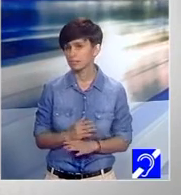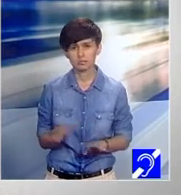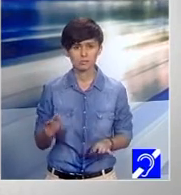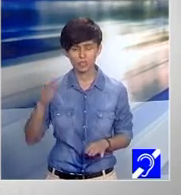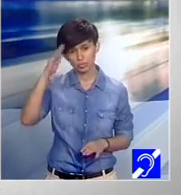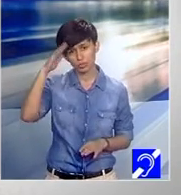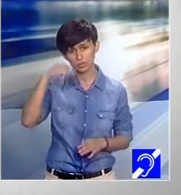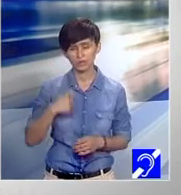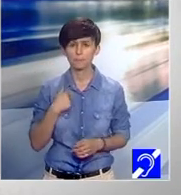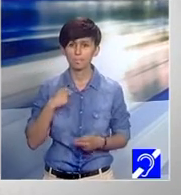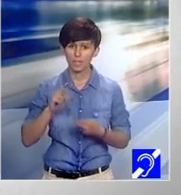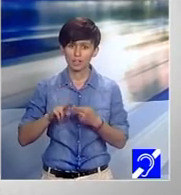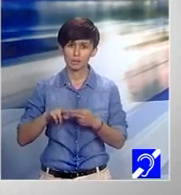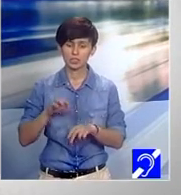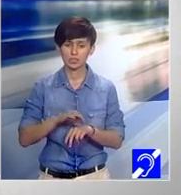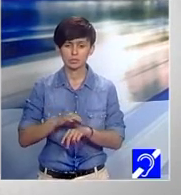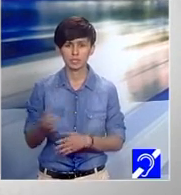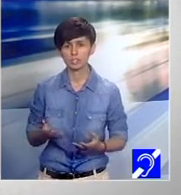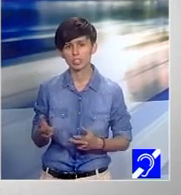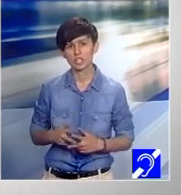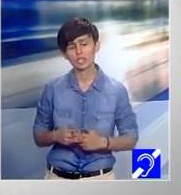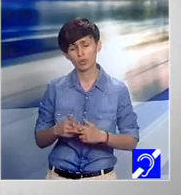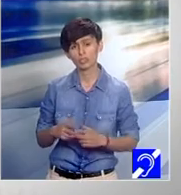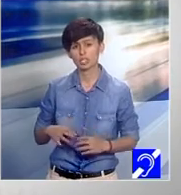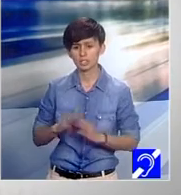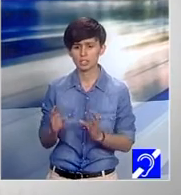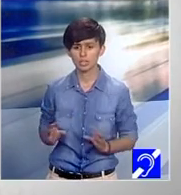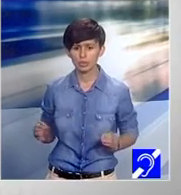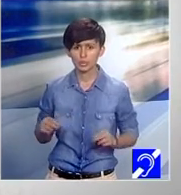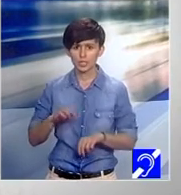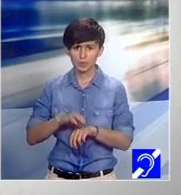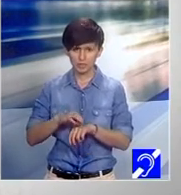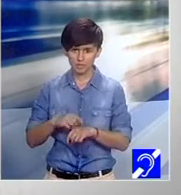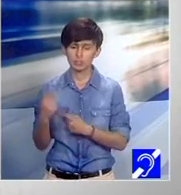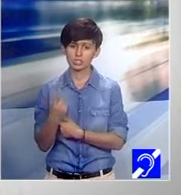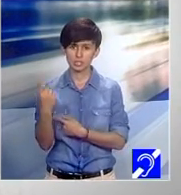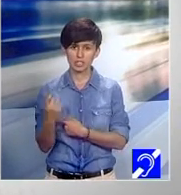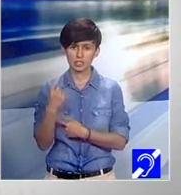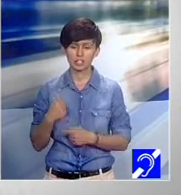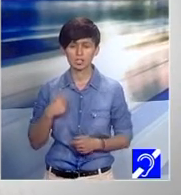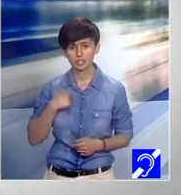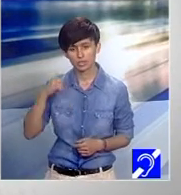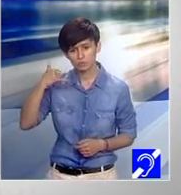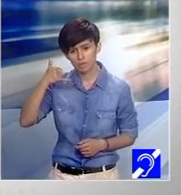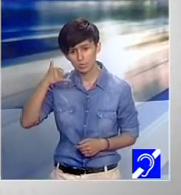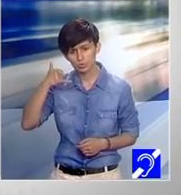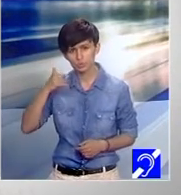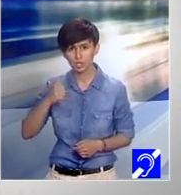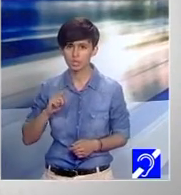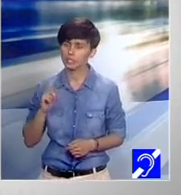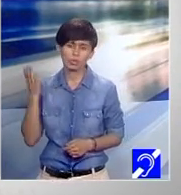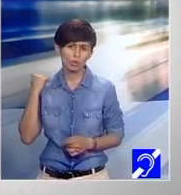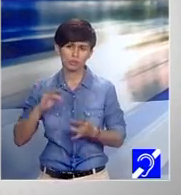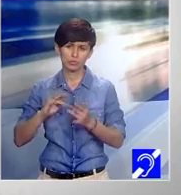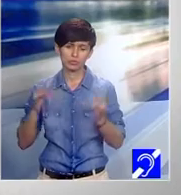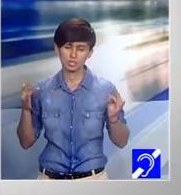întâlnesc chiar medici care ne-au sărit în ajutor din România, medici din străinătate, am pus mâna pe telefoane, nu era epoca internetului, da? Deci nu